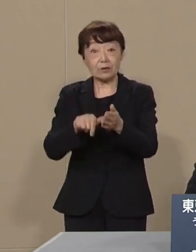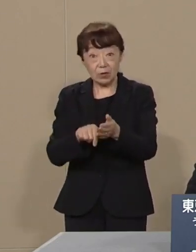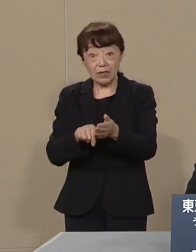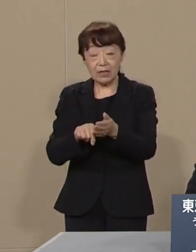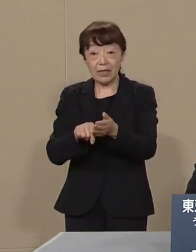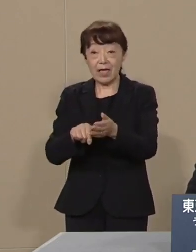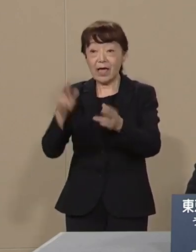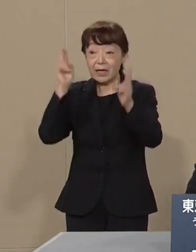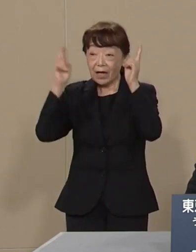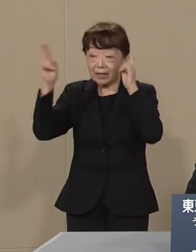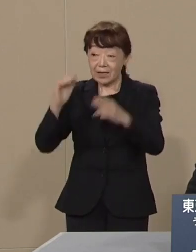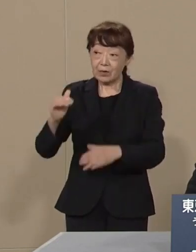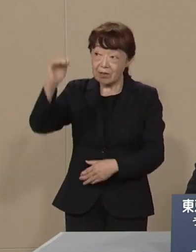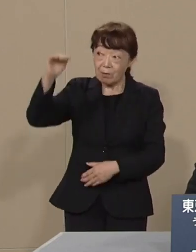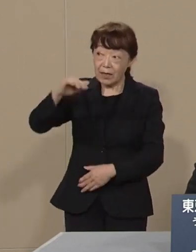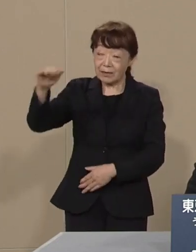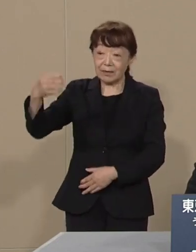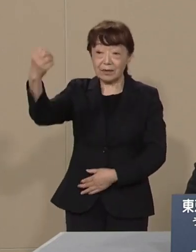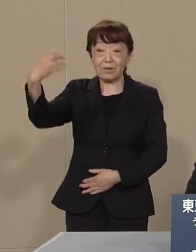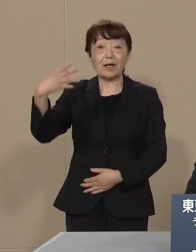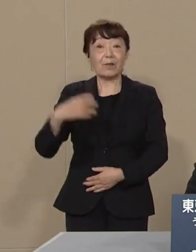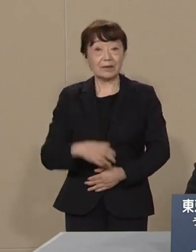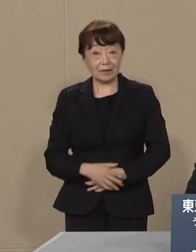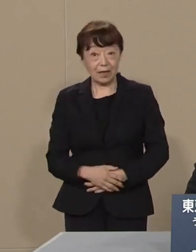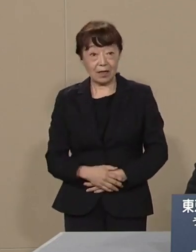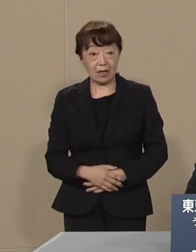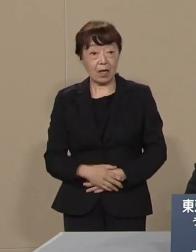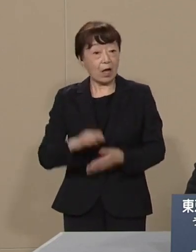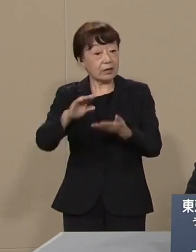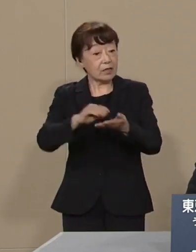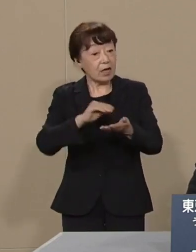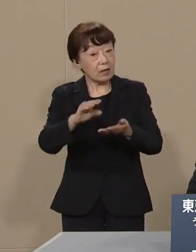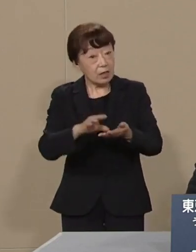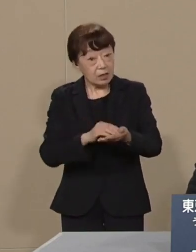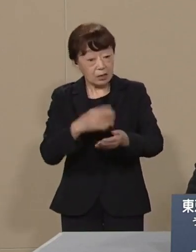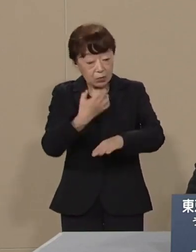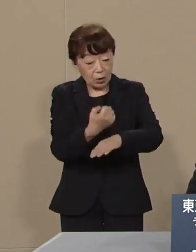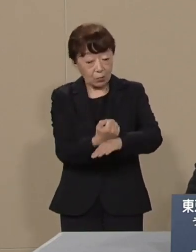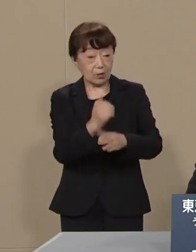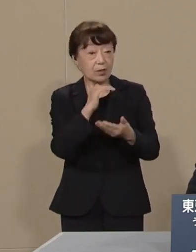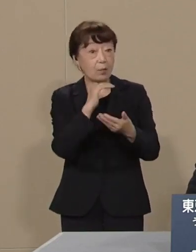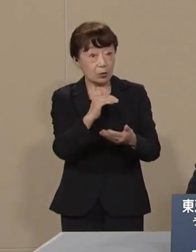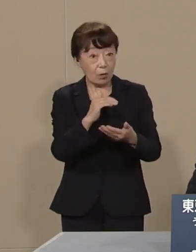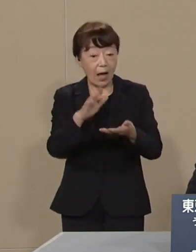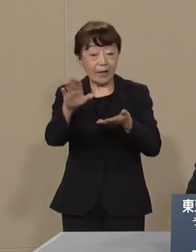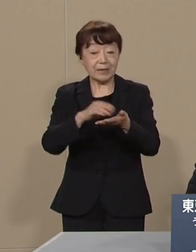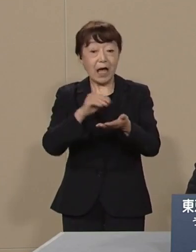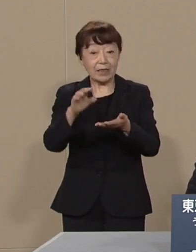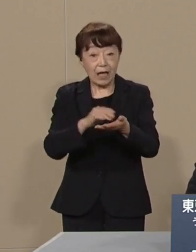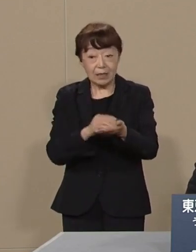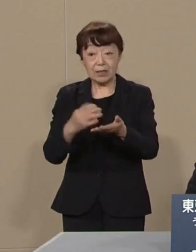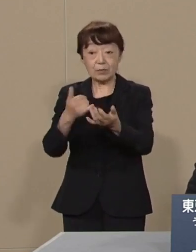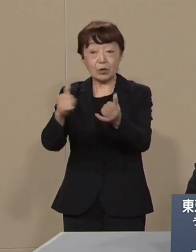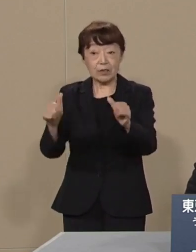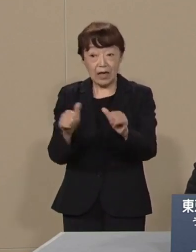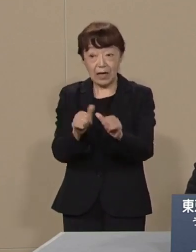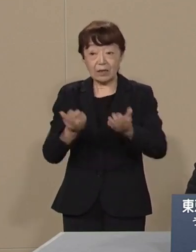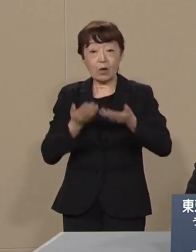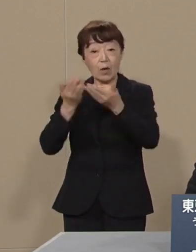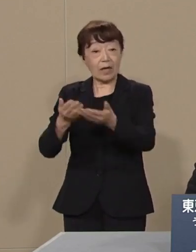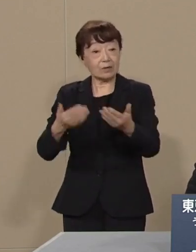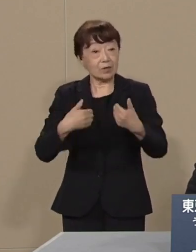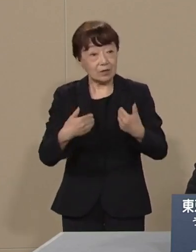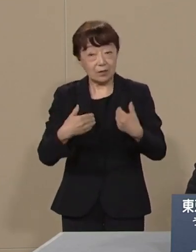先輩たちはこういったんですじゃあない爪でたものはじゃない爪にきちんと公開しろ私自身は